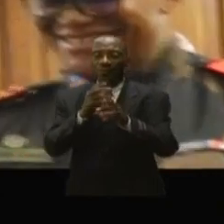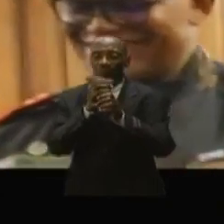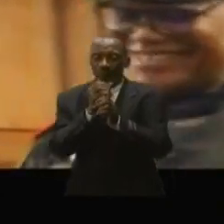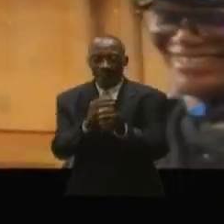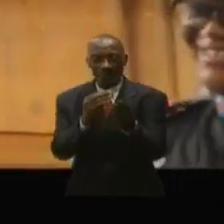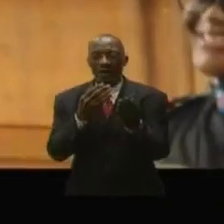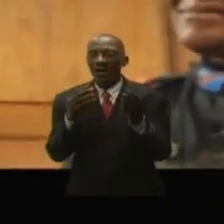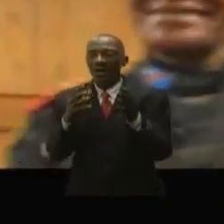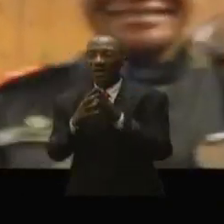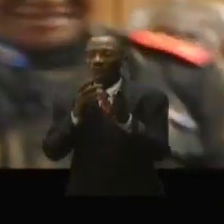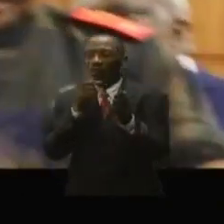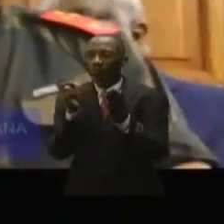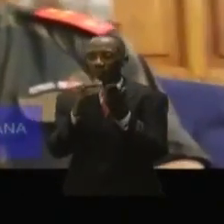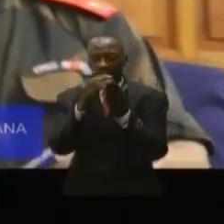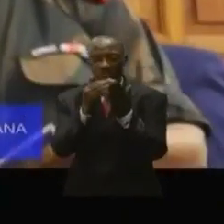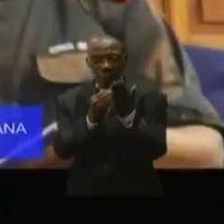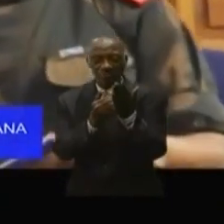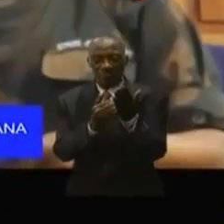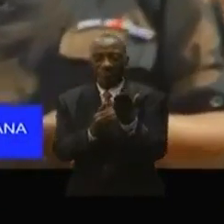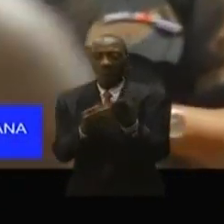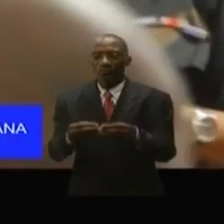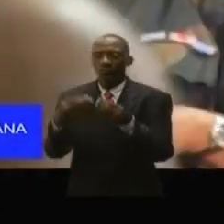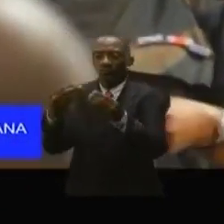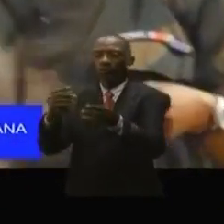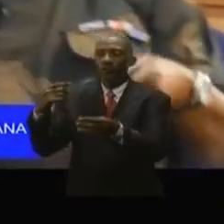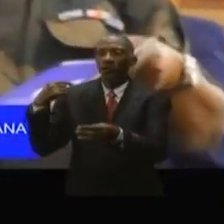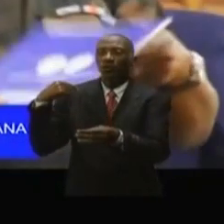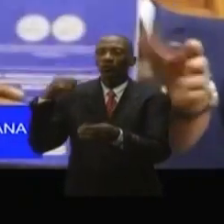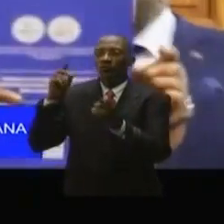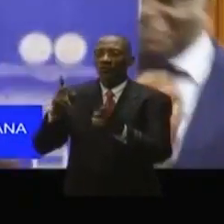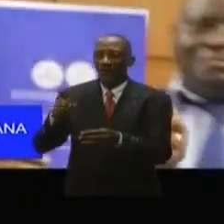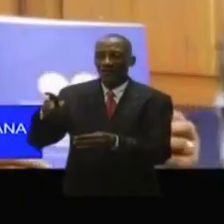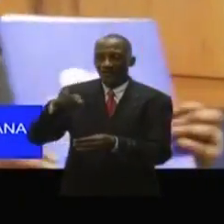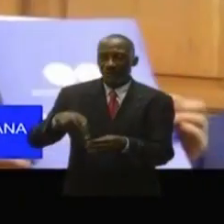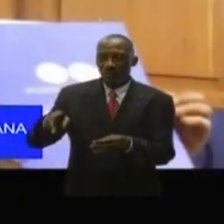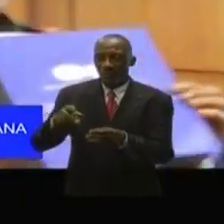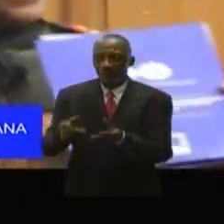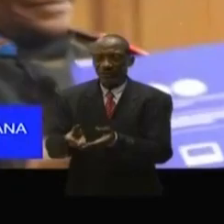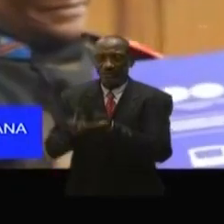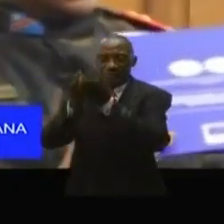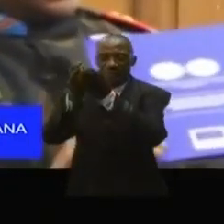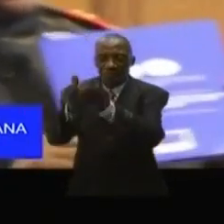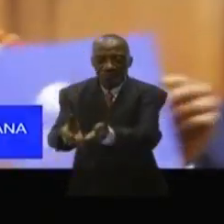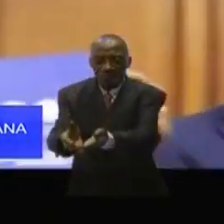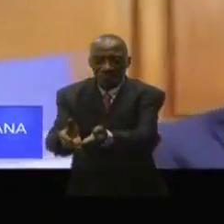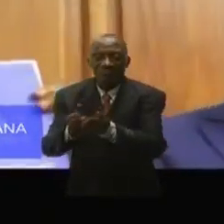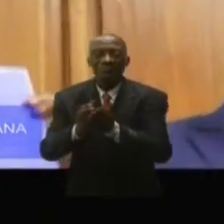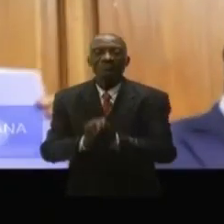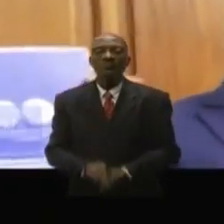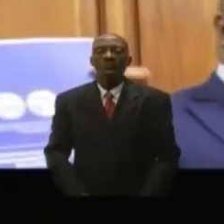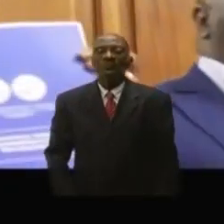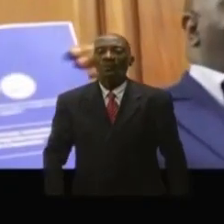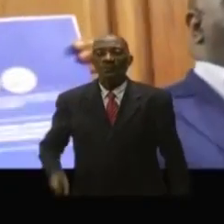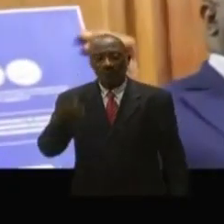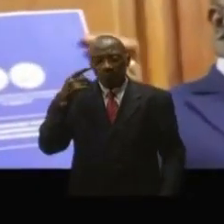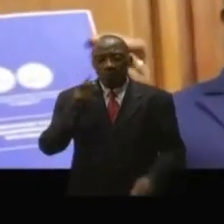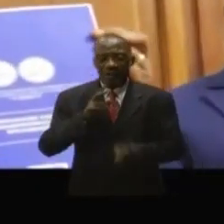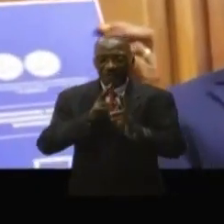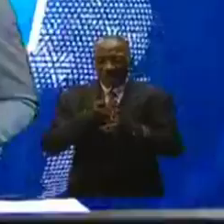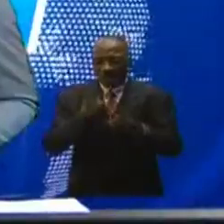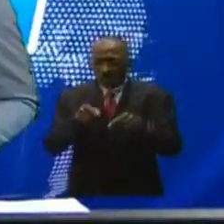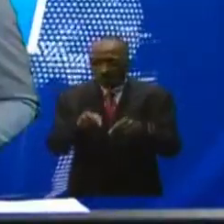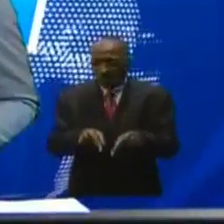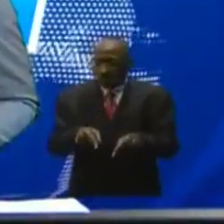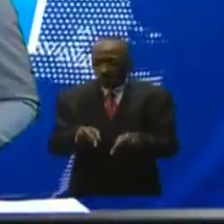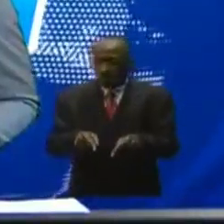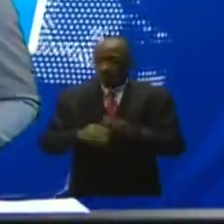au gouverneur de province. Le lieutenant-général Constant Dima Kongba a promis de transmettre ce rapport à qui des droits pour